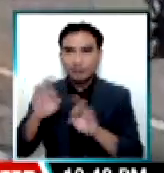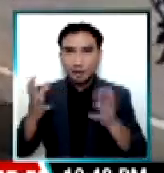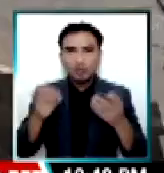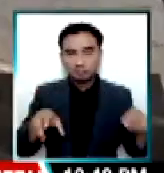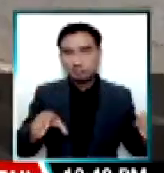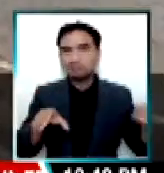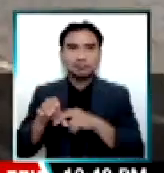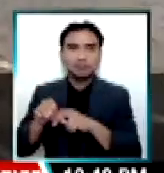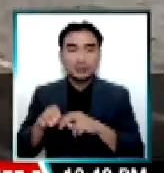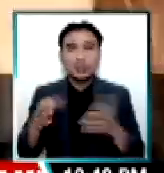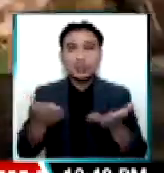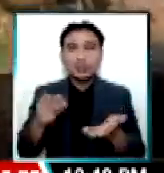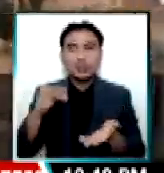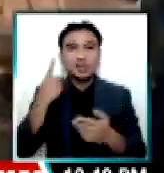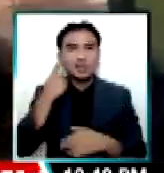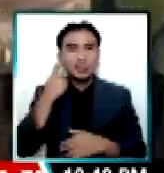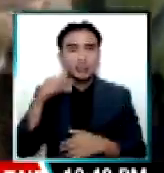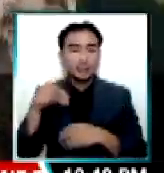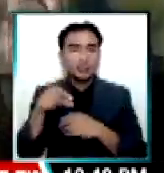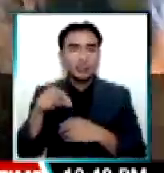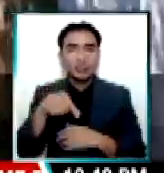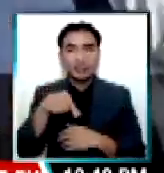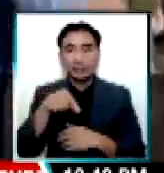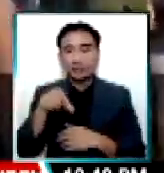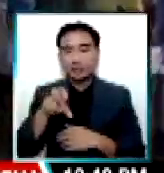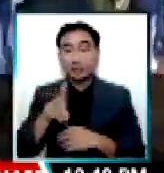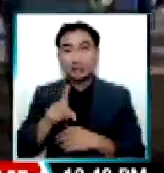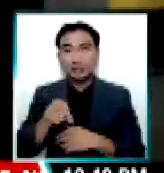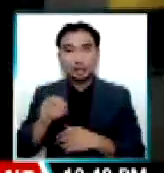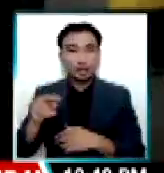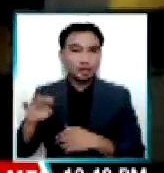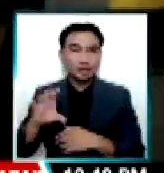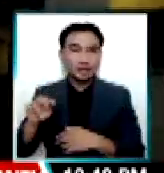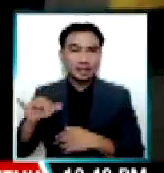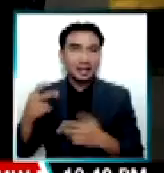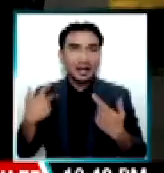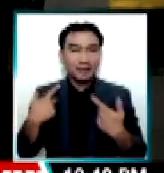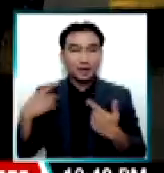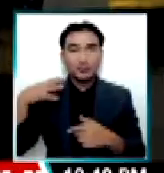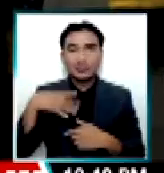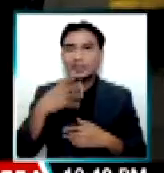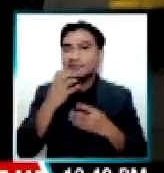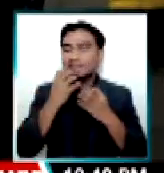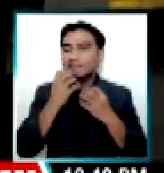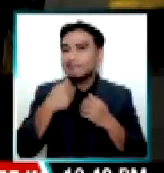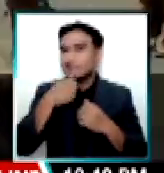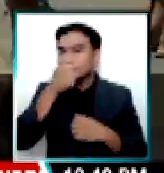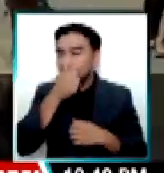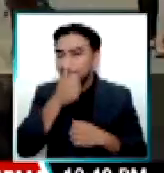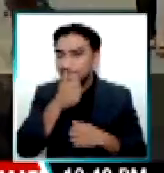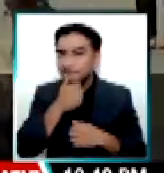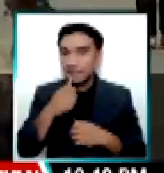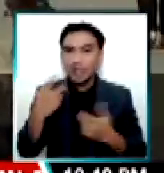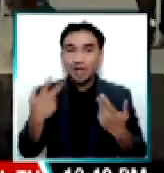sa Quezon City kaninang umaga. Tinitiis na nila kahit maubos ang oras nila sa kahihintay o mapalayo pa sa tunay na ruta